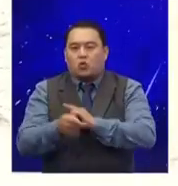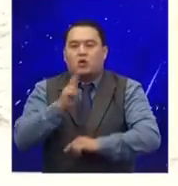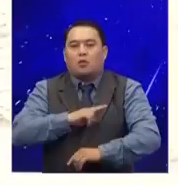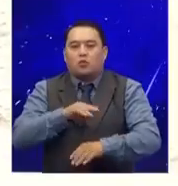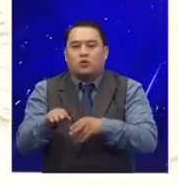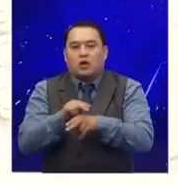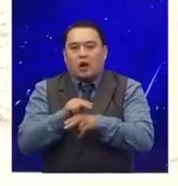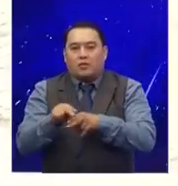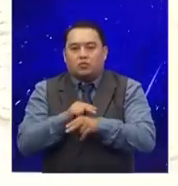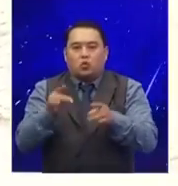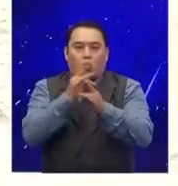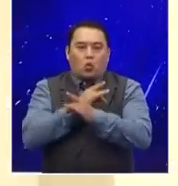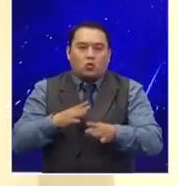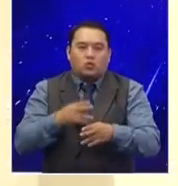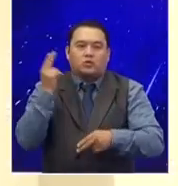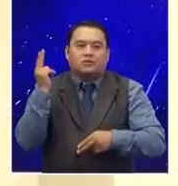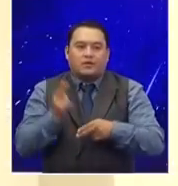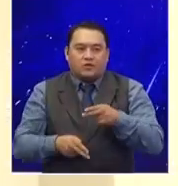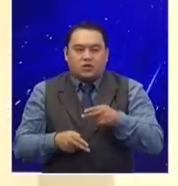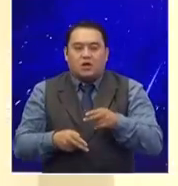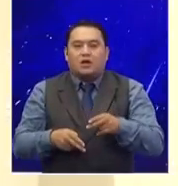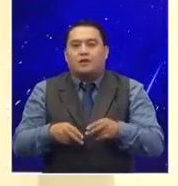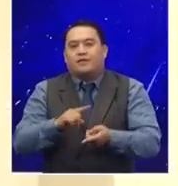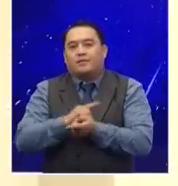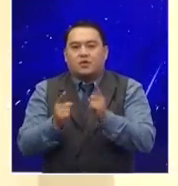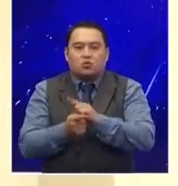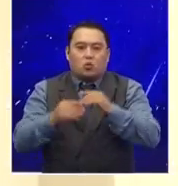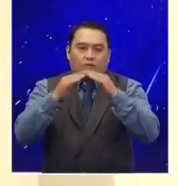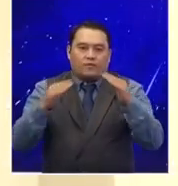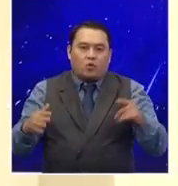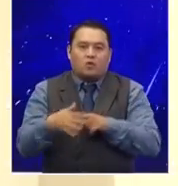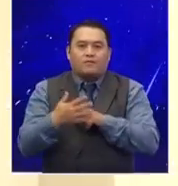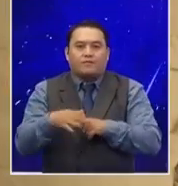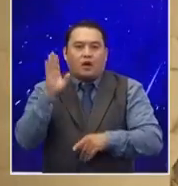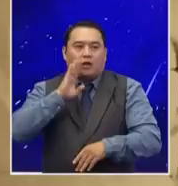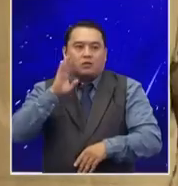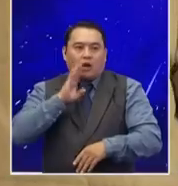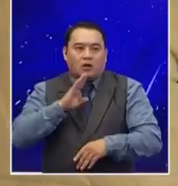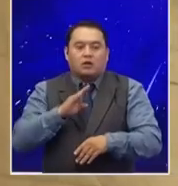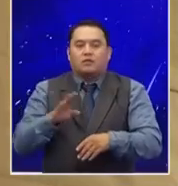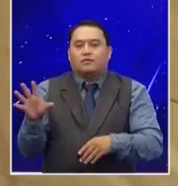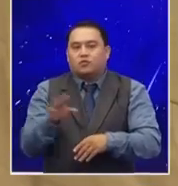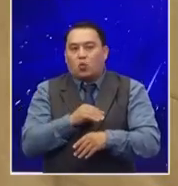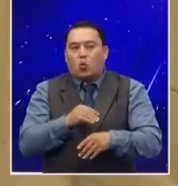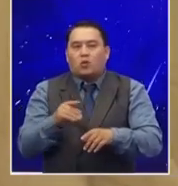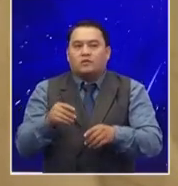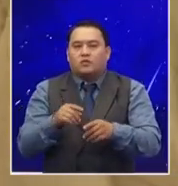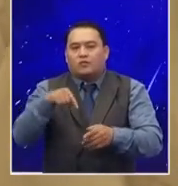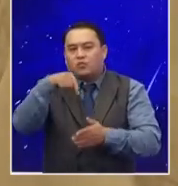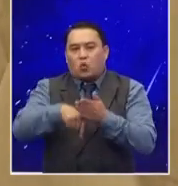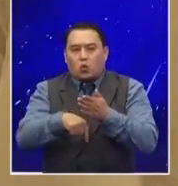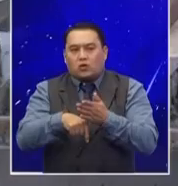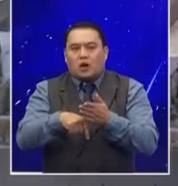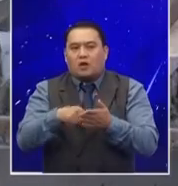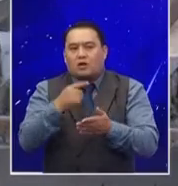по реконструкции объекта культуры уже подходят к концу. Здесь заменена крыша, вентиляция, водопровод. Линейными панелями отделан фасад. Внутреннее